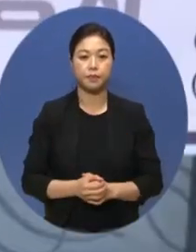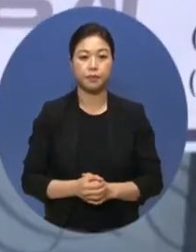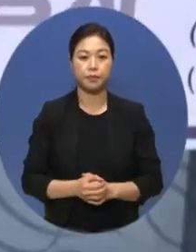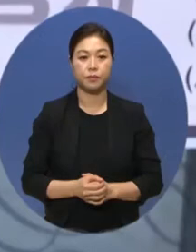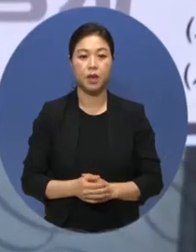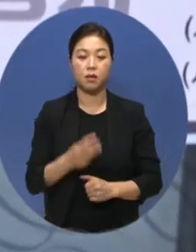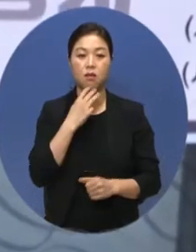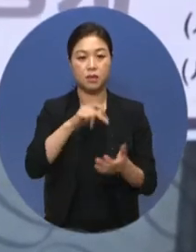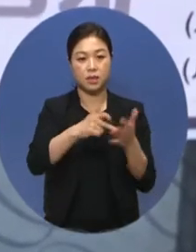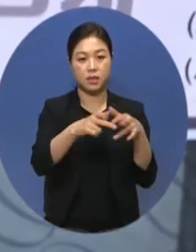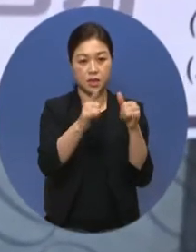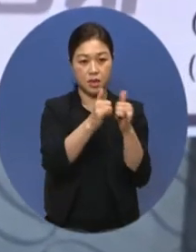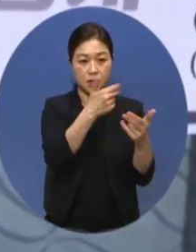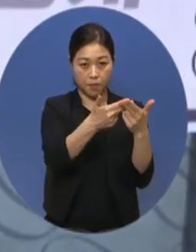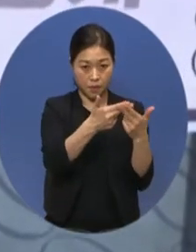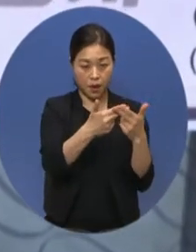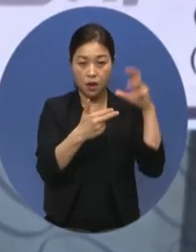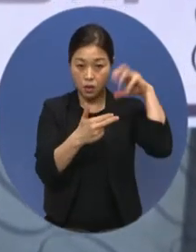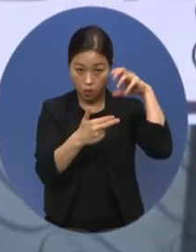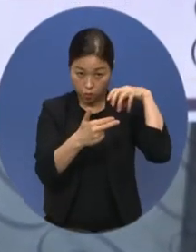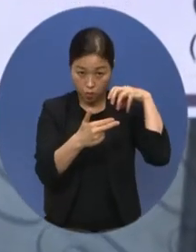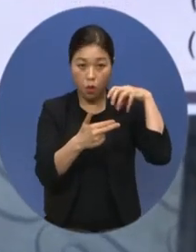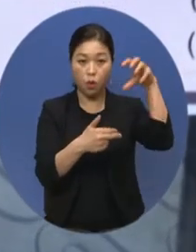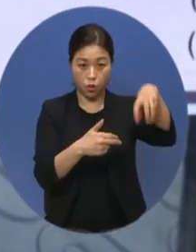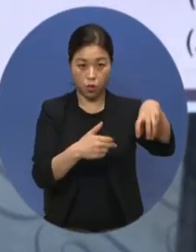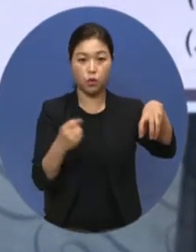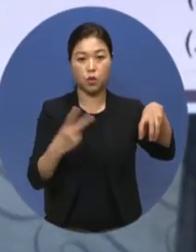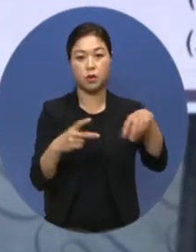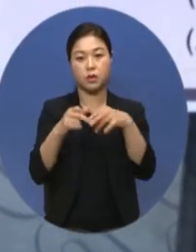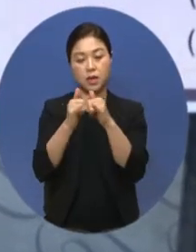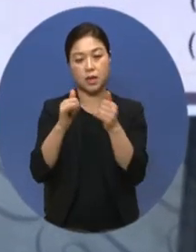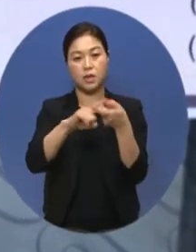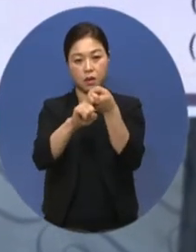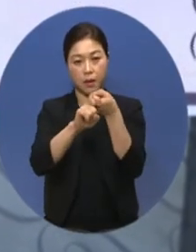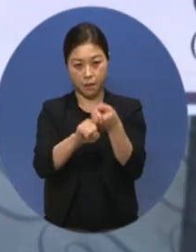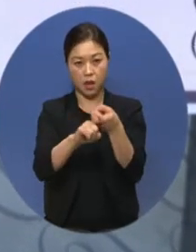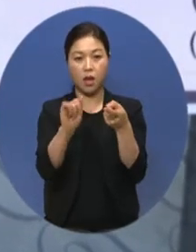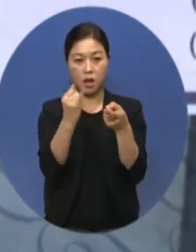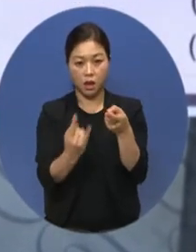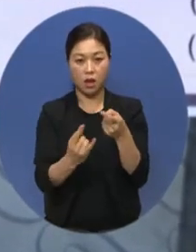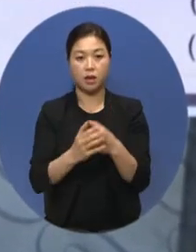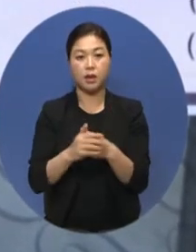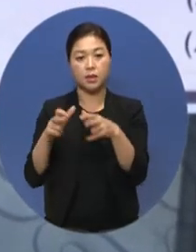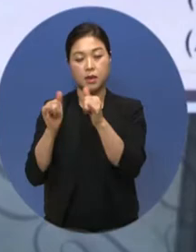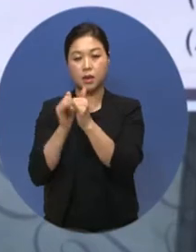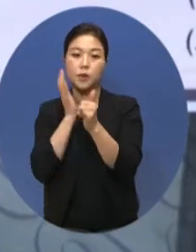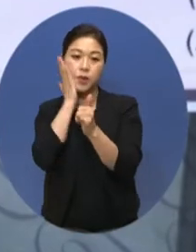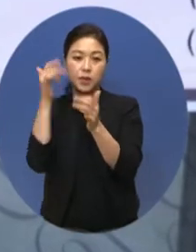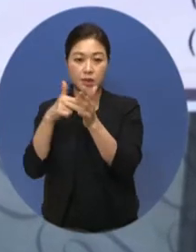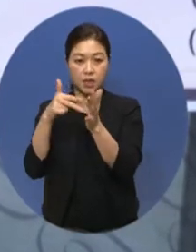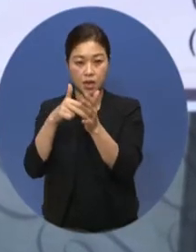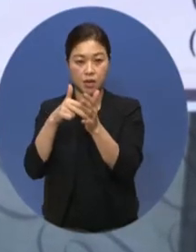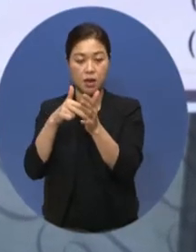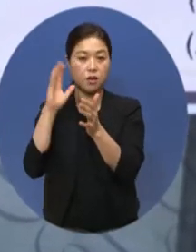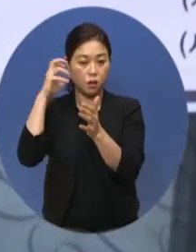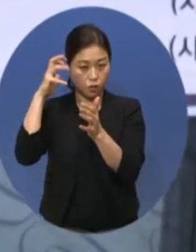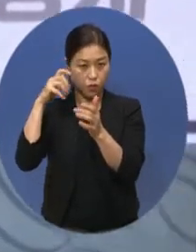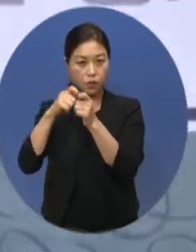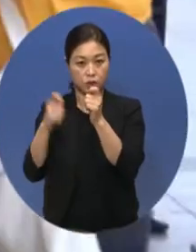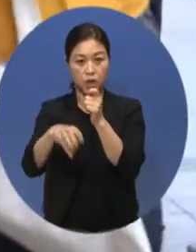서울시 지체장애인협회 염등포 지회와 장애인연합회, 장애인 녹색재단 염등포구